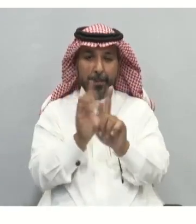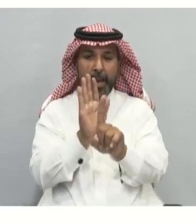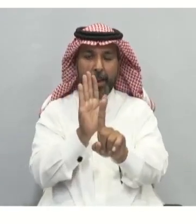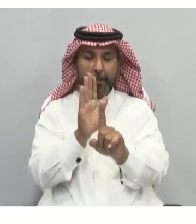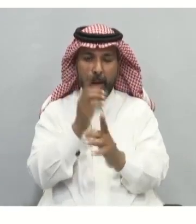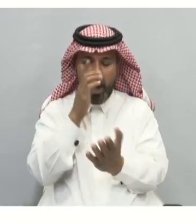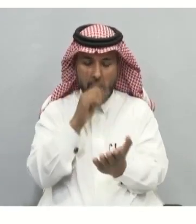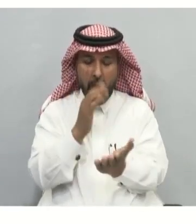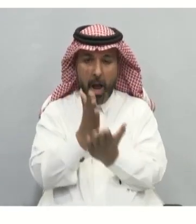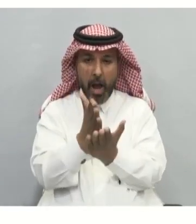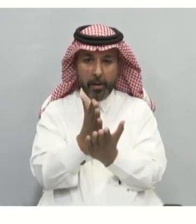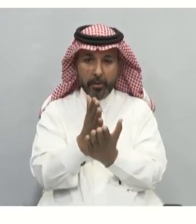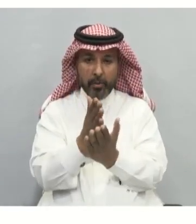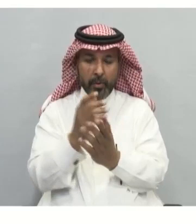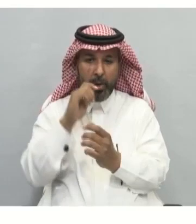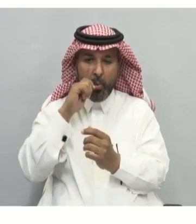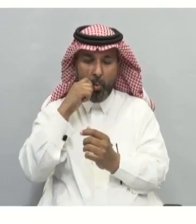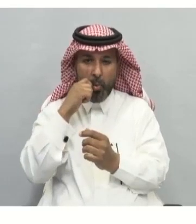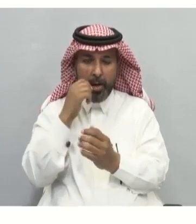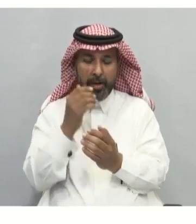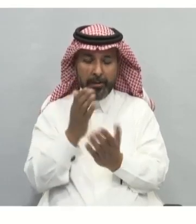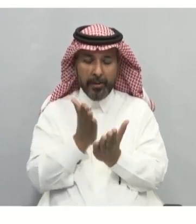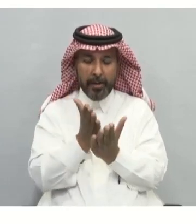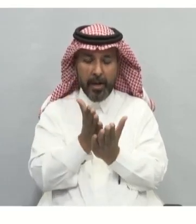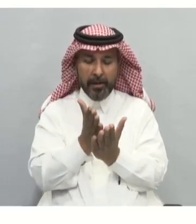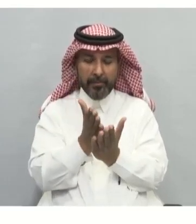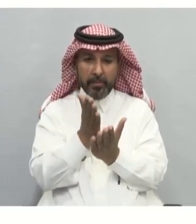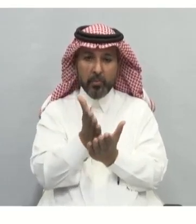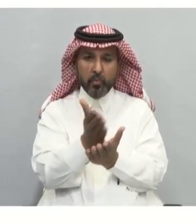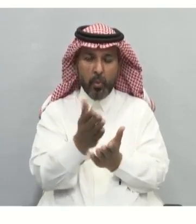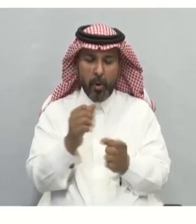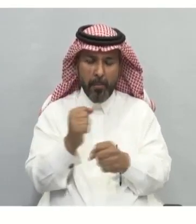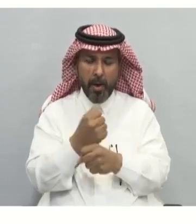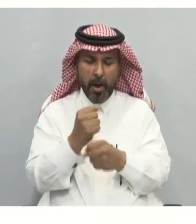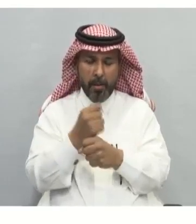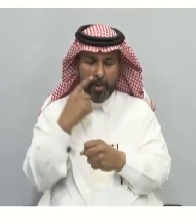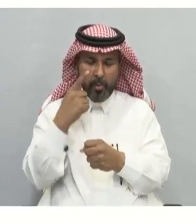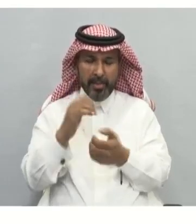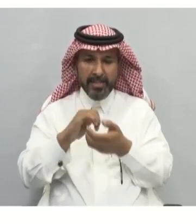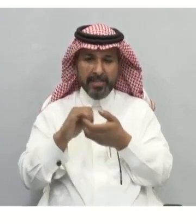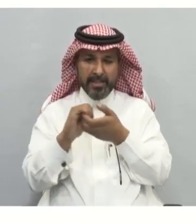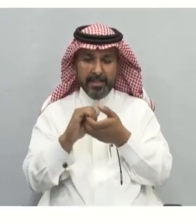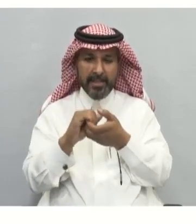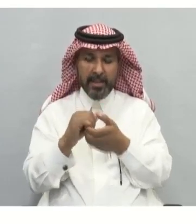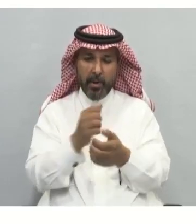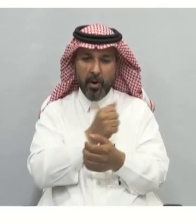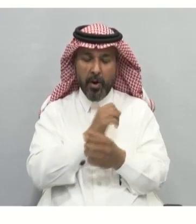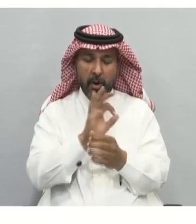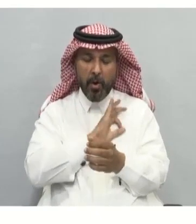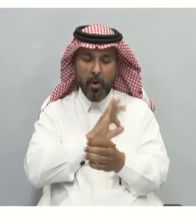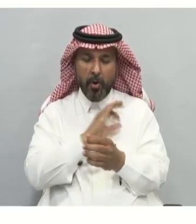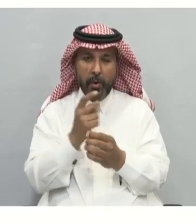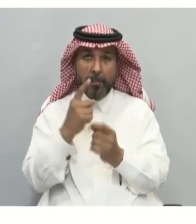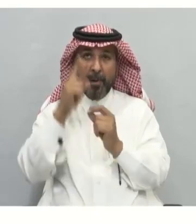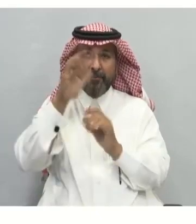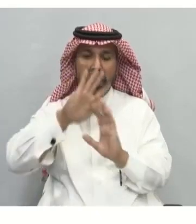الله ورجل قلبه معلق في المساجد ورجلان تحابا في الله اجتمع عليه وتفرق عليه